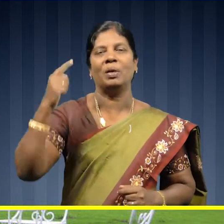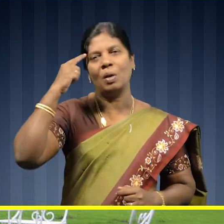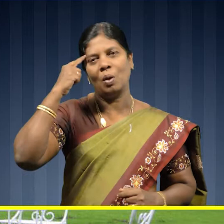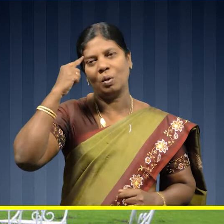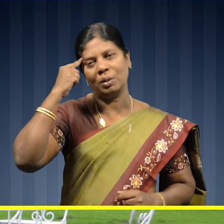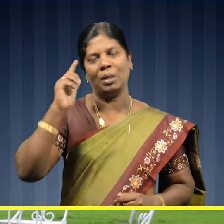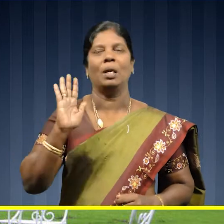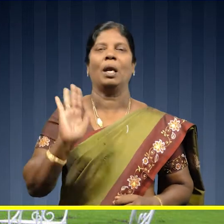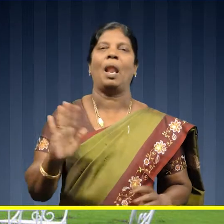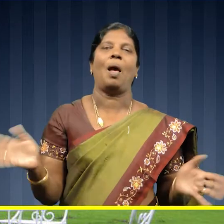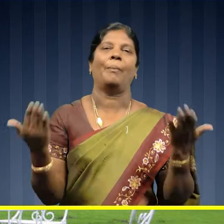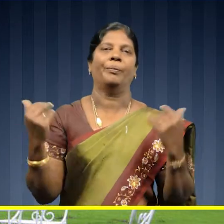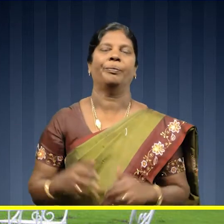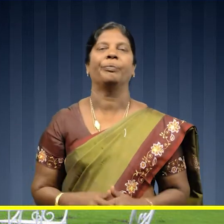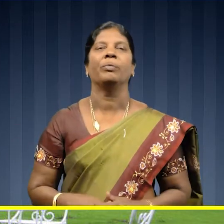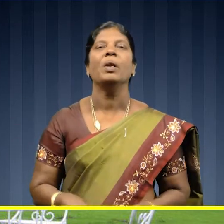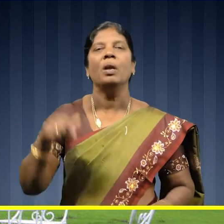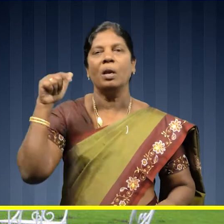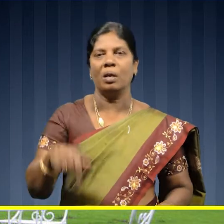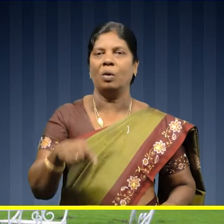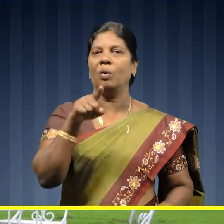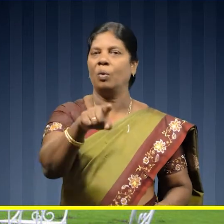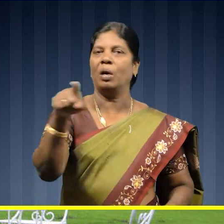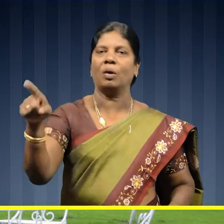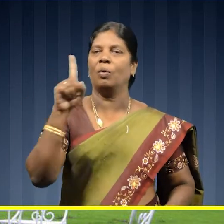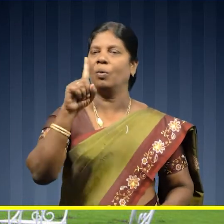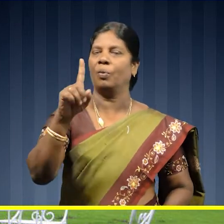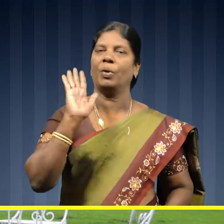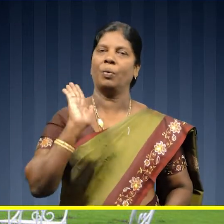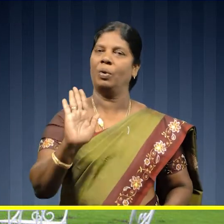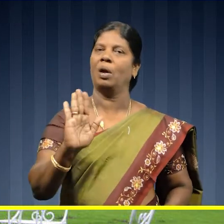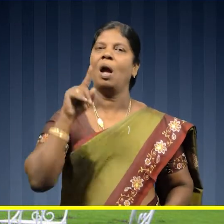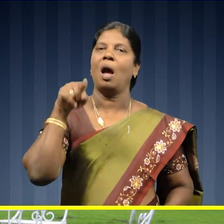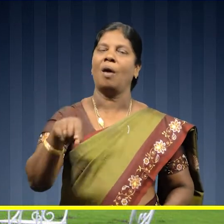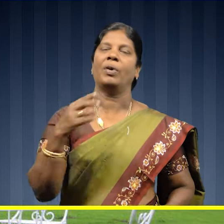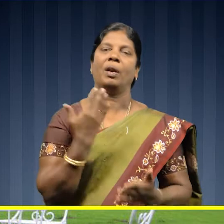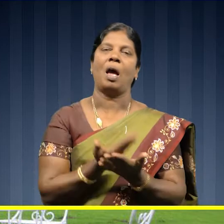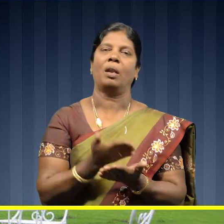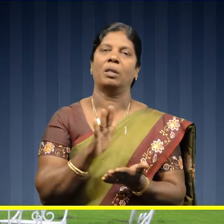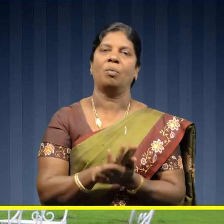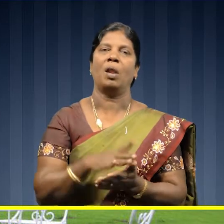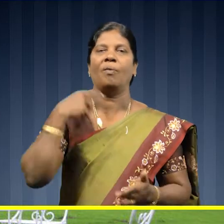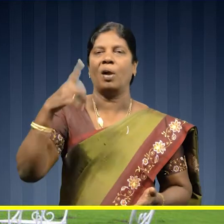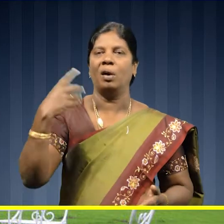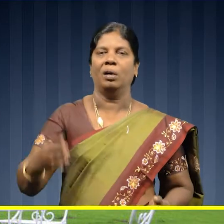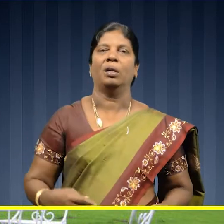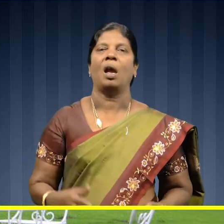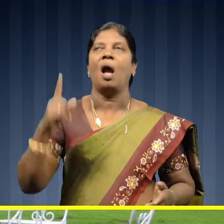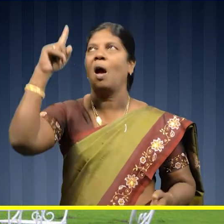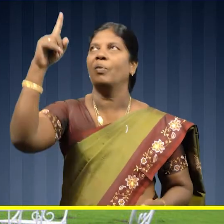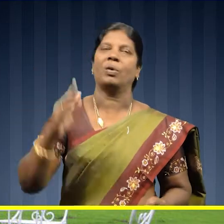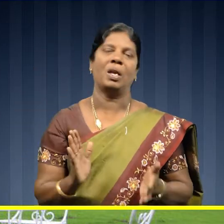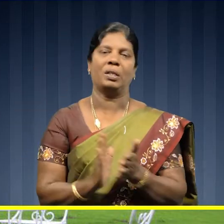என்கிற கேள்வியோடையோ நீங்கள் வாழ்ந்து கொண்டிருக்கலாம். இதோ ஒருவர் உங்களுக்கு இருக்கிறார், உங்கள் வாழ்க்கையை